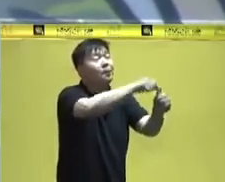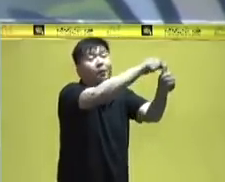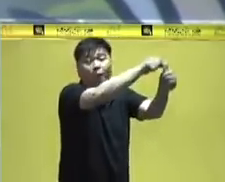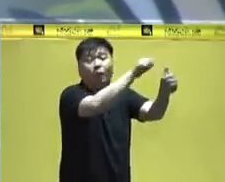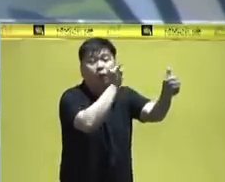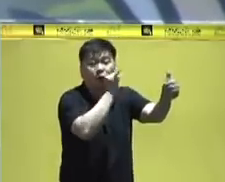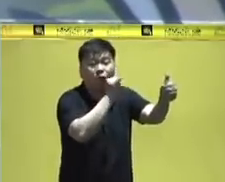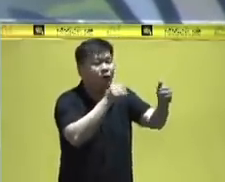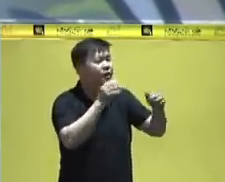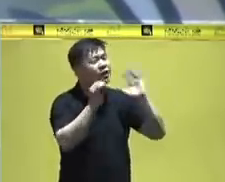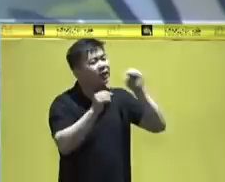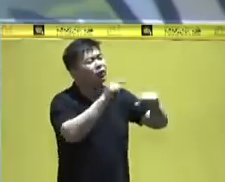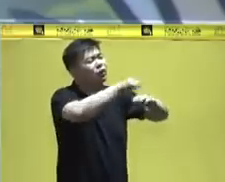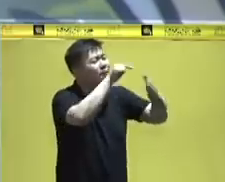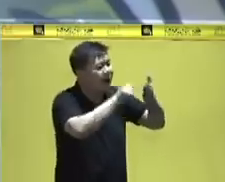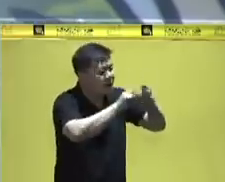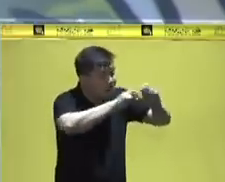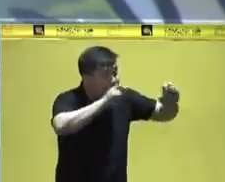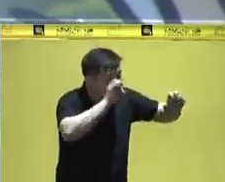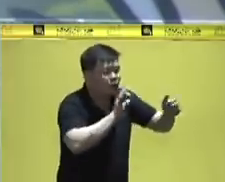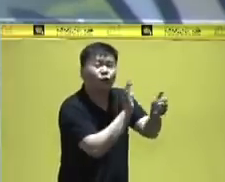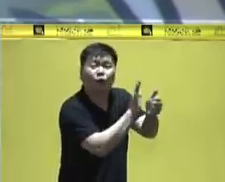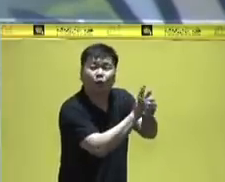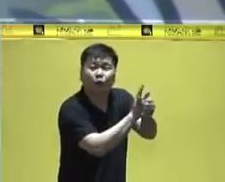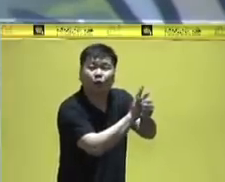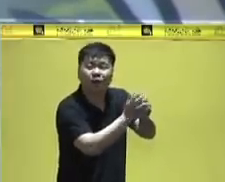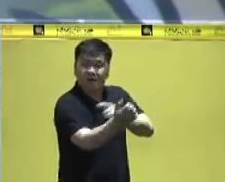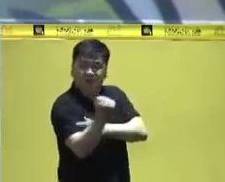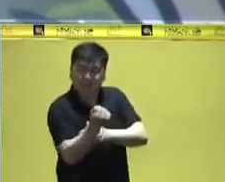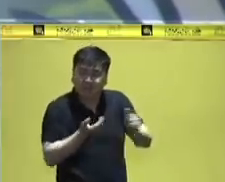결국 대통령에게 힘을 실어주고 그러한 민주주의